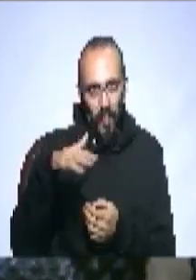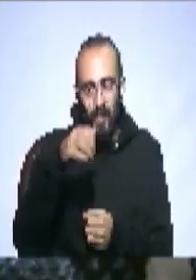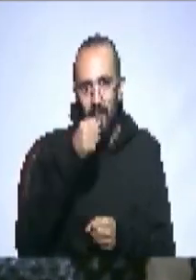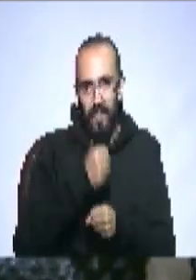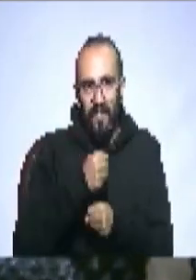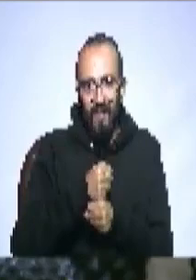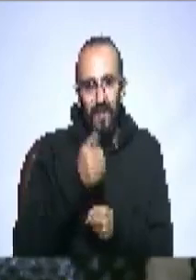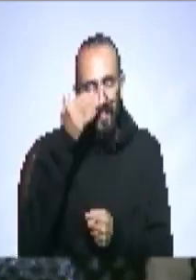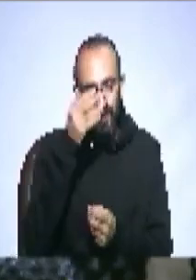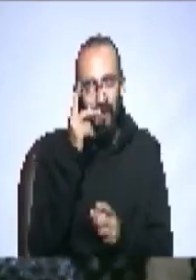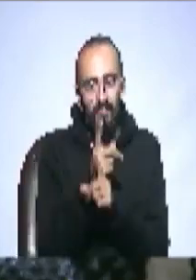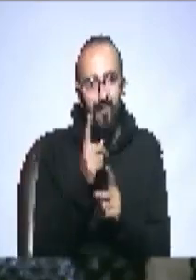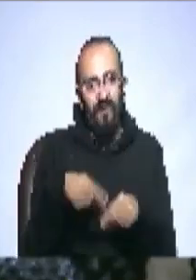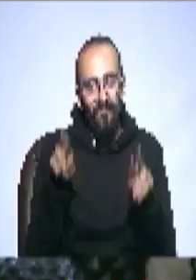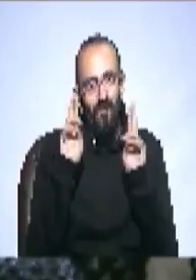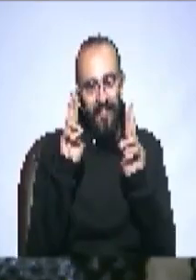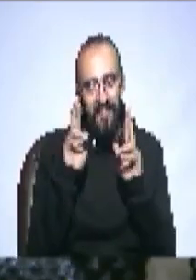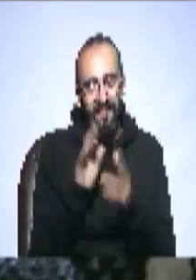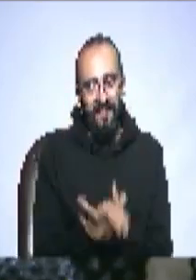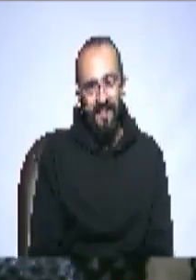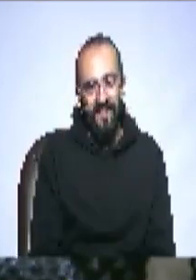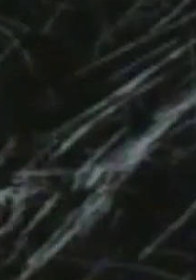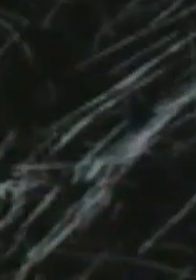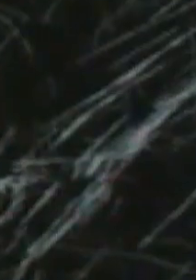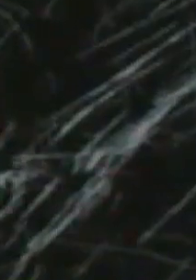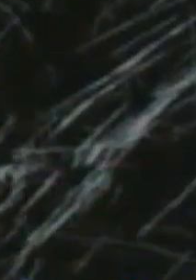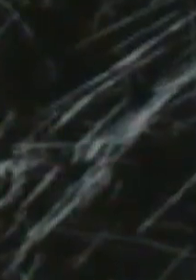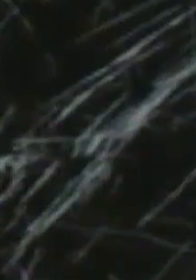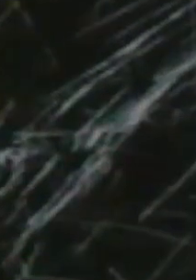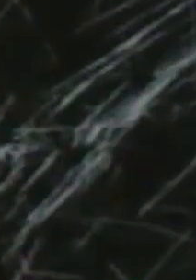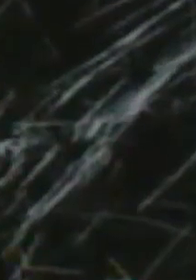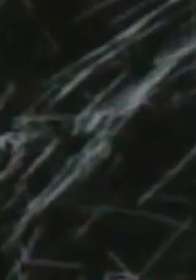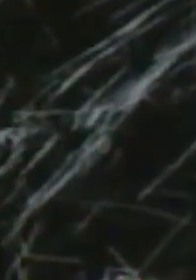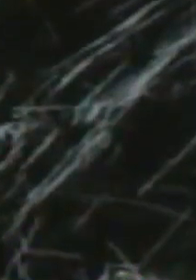الكاميرات. ونشوفكم في حلقه جديده من هي ومي. الى اللقاء.